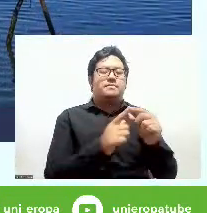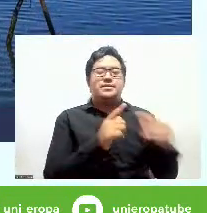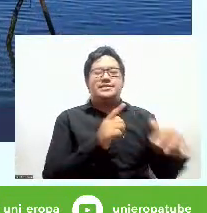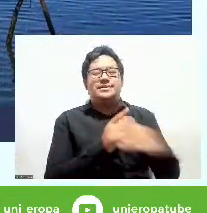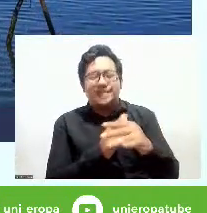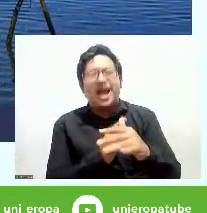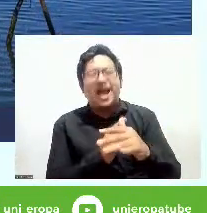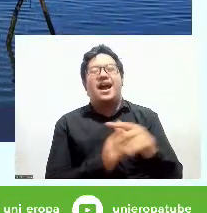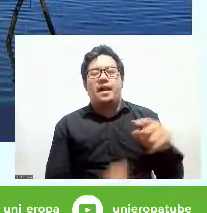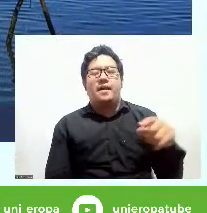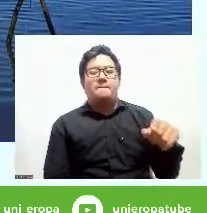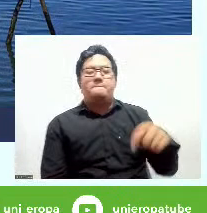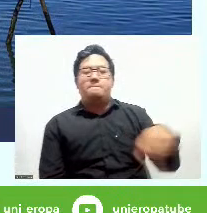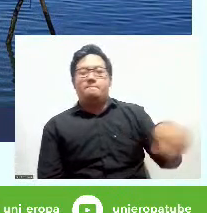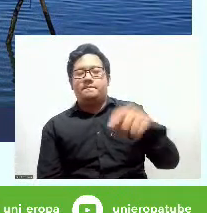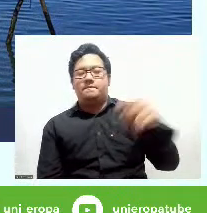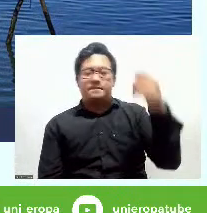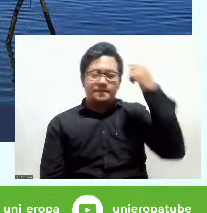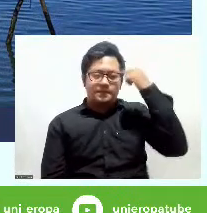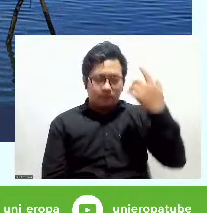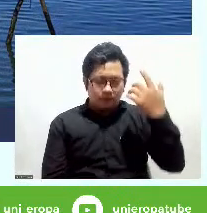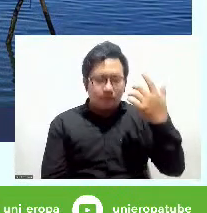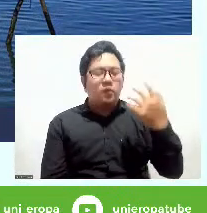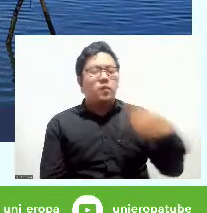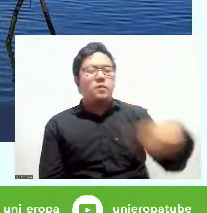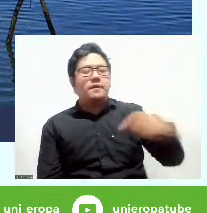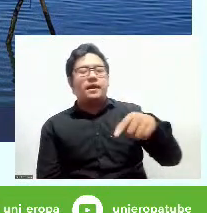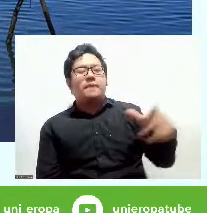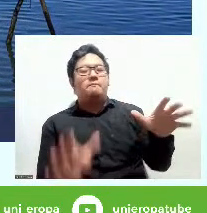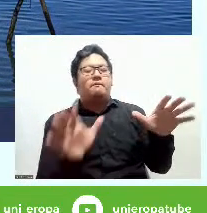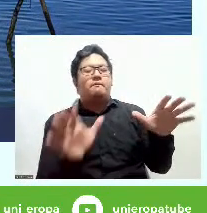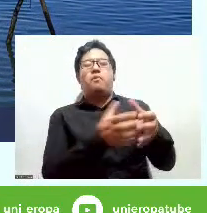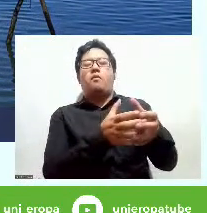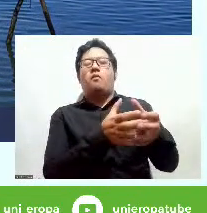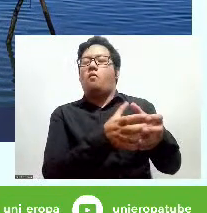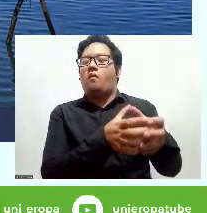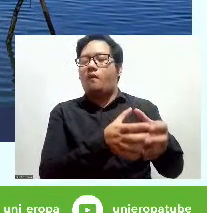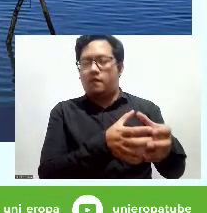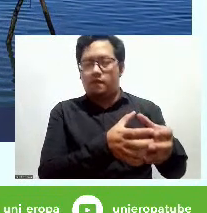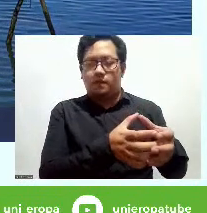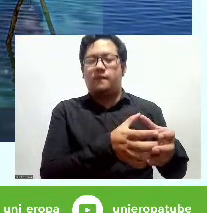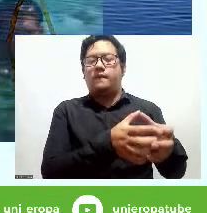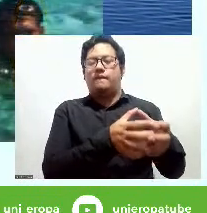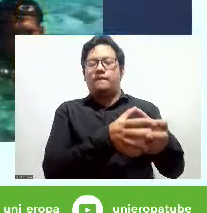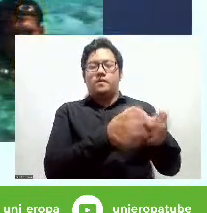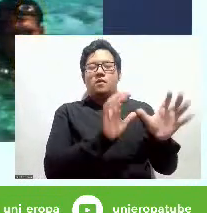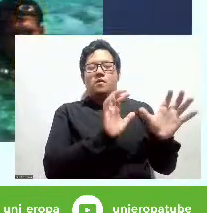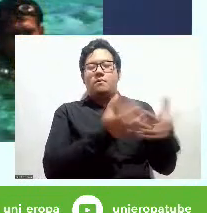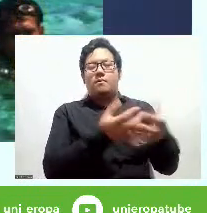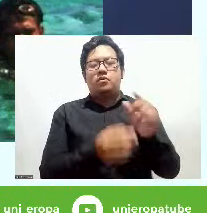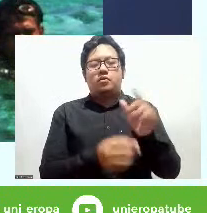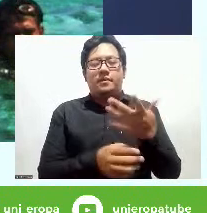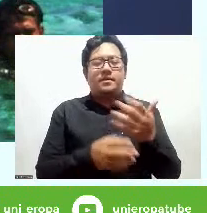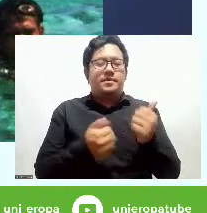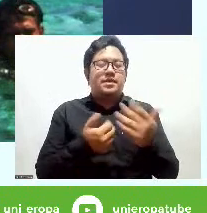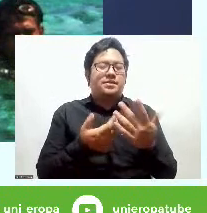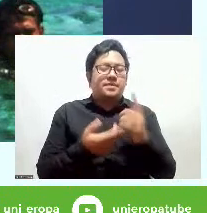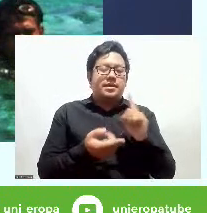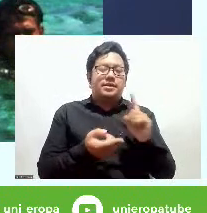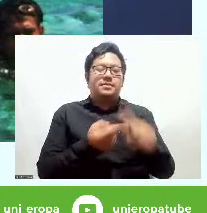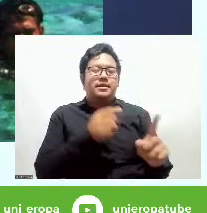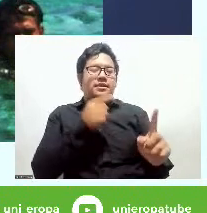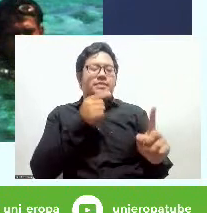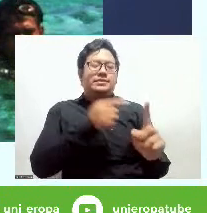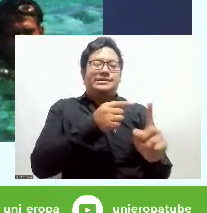membentuk kelompok Jadi mereka kemudian bisa memberikan namanya Pilpres r y = = dengan